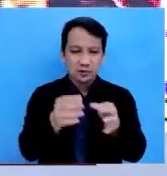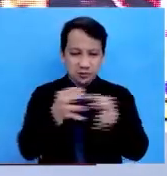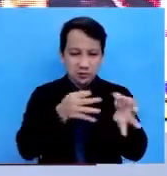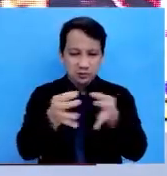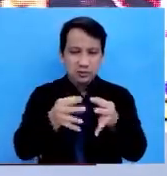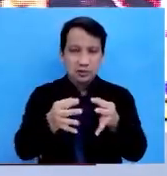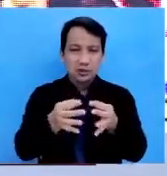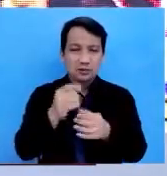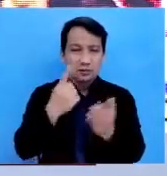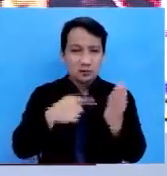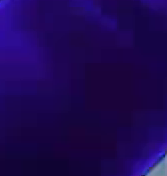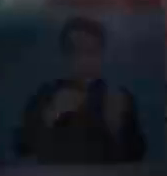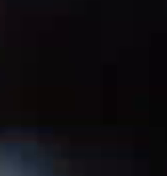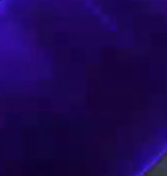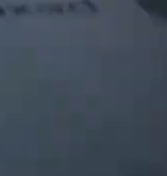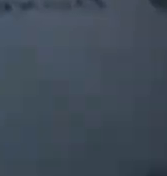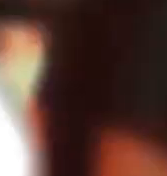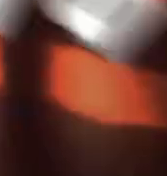Fact Check.